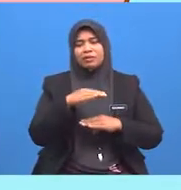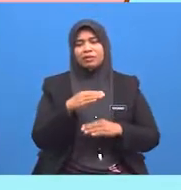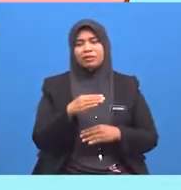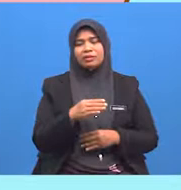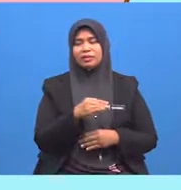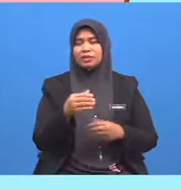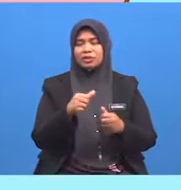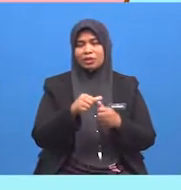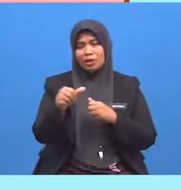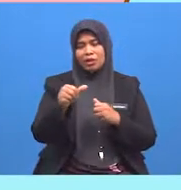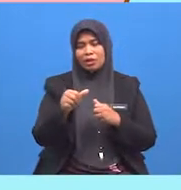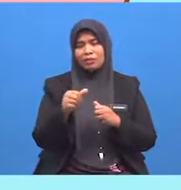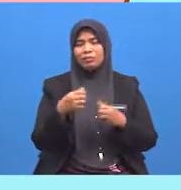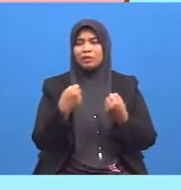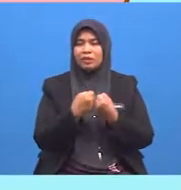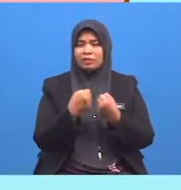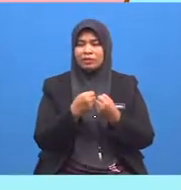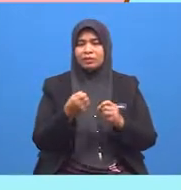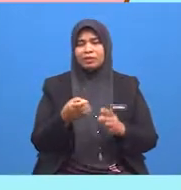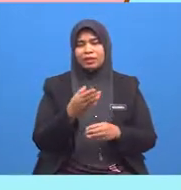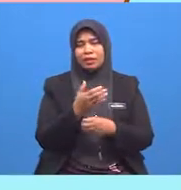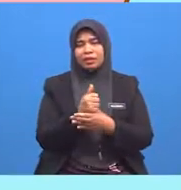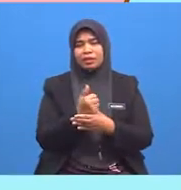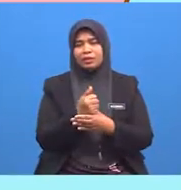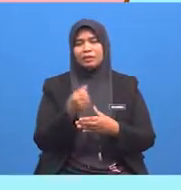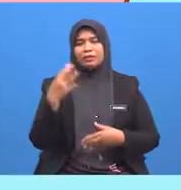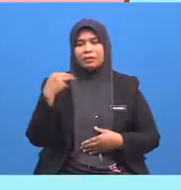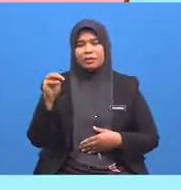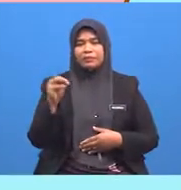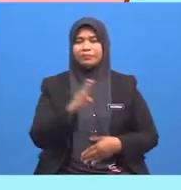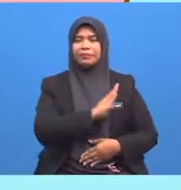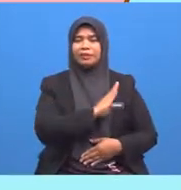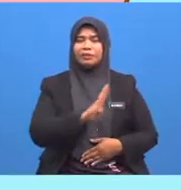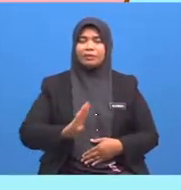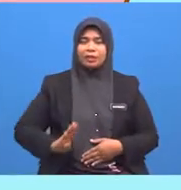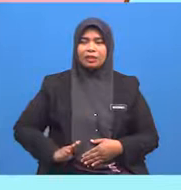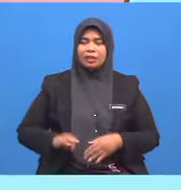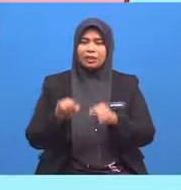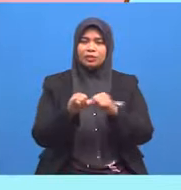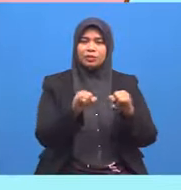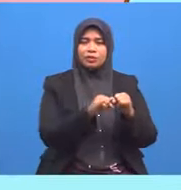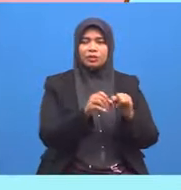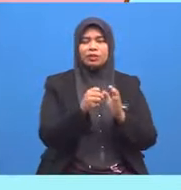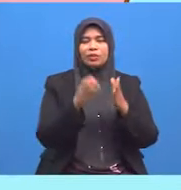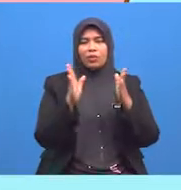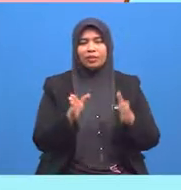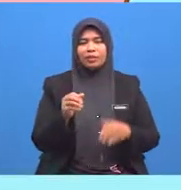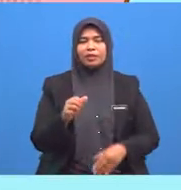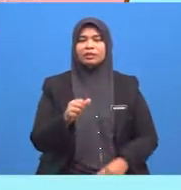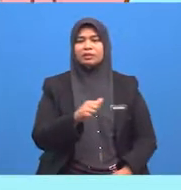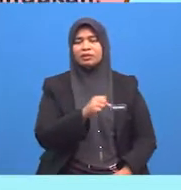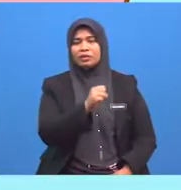persengketaan antara mereka baginya Shallallahu Alaihi Wasallam juga seorang yang penyantun